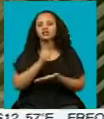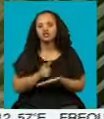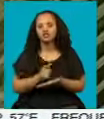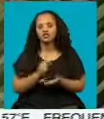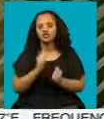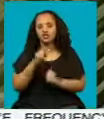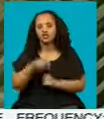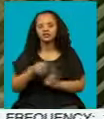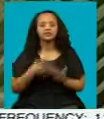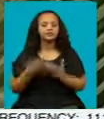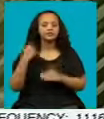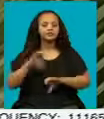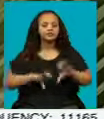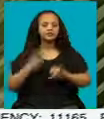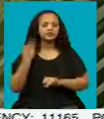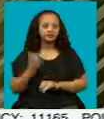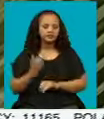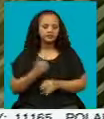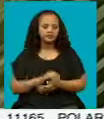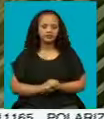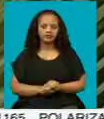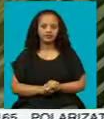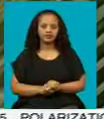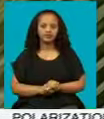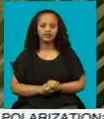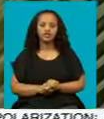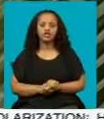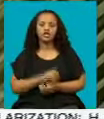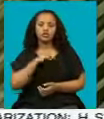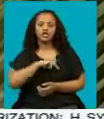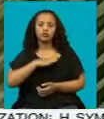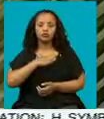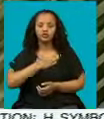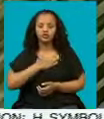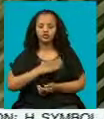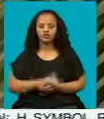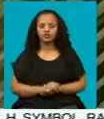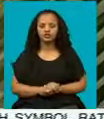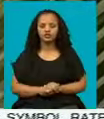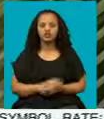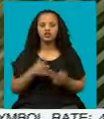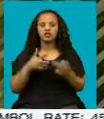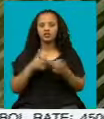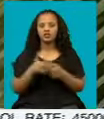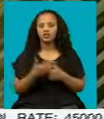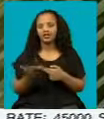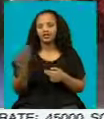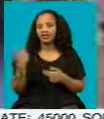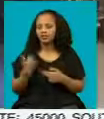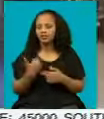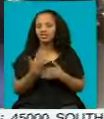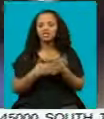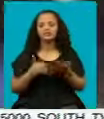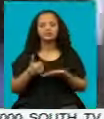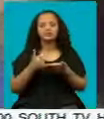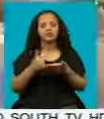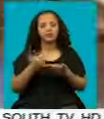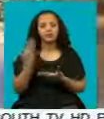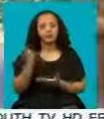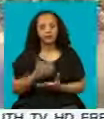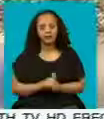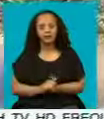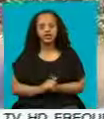አለበት። ከዚህ ቀደም ስናደርግ ነበራቸው እኒህ ከደሞዛችን የመቆረጥ ነገር ነበር፣ ደም የመለገስ ነገር